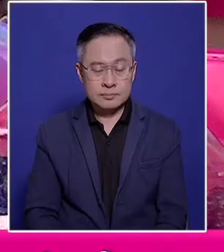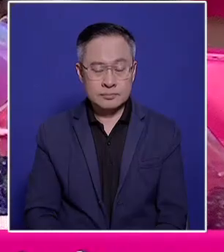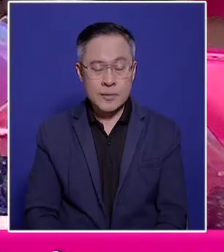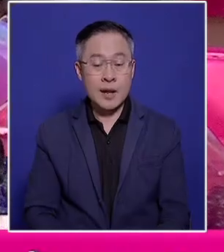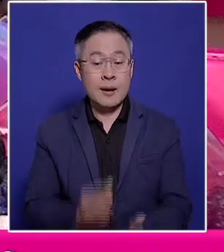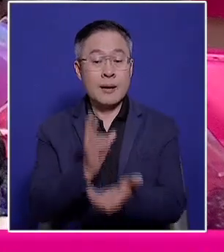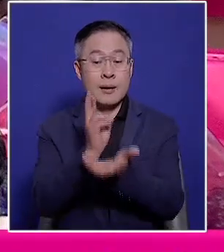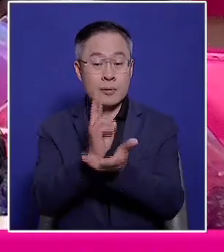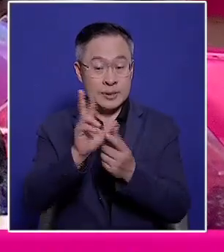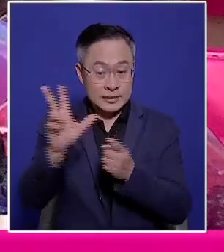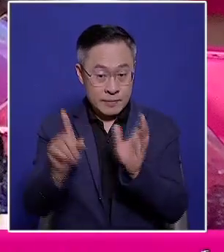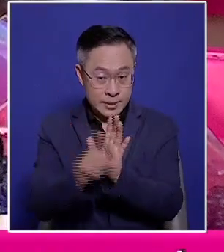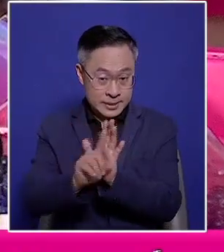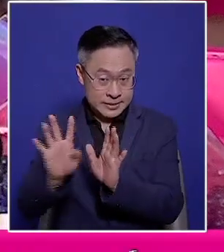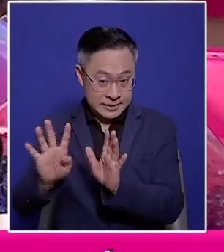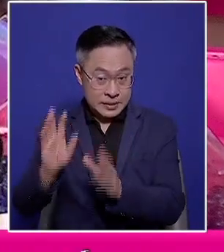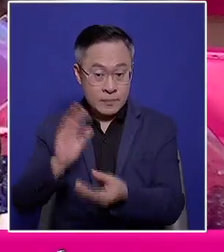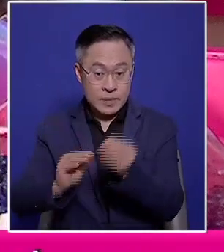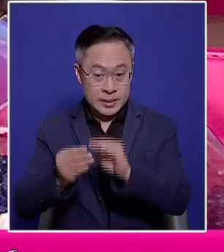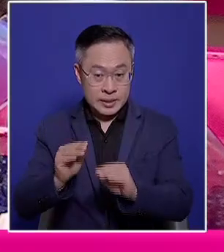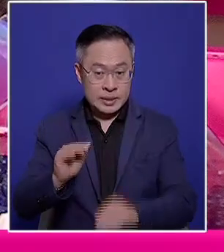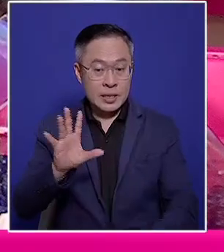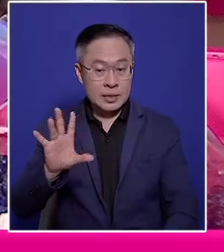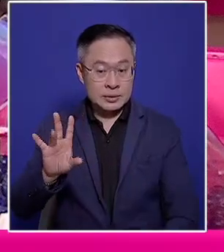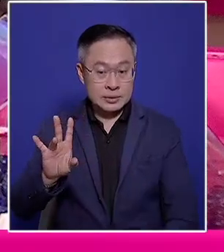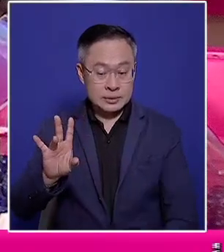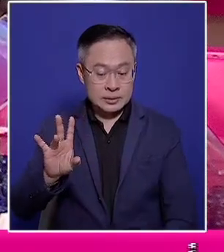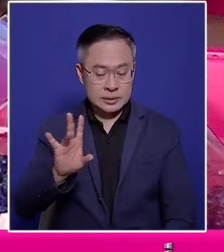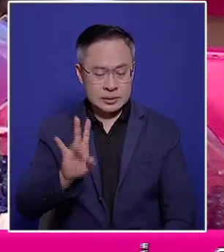อันดับที่3มุนครั้งที่4เลขที่ออก